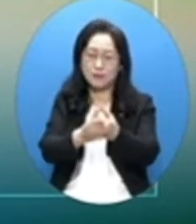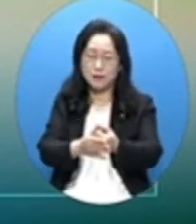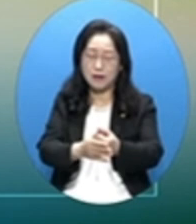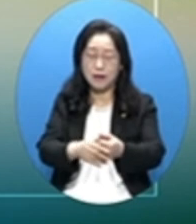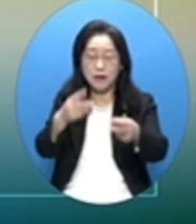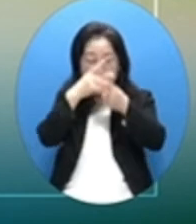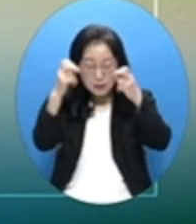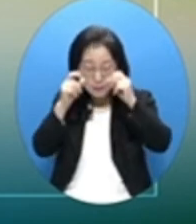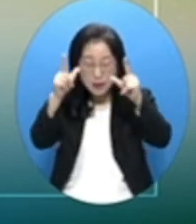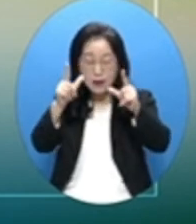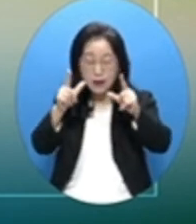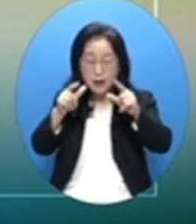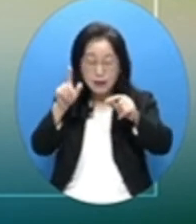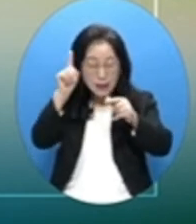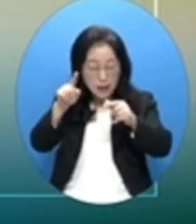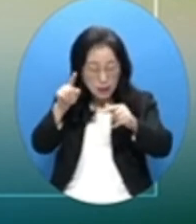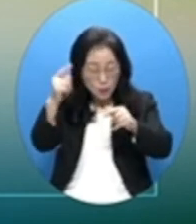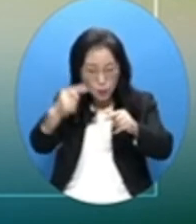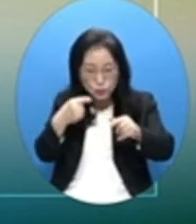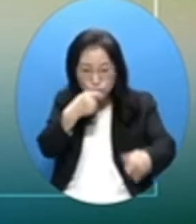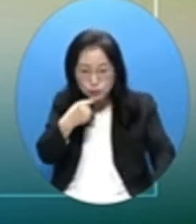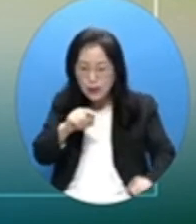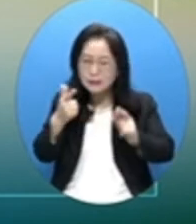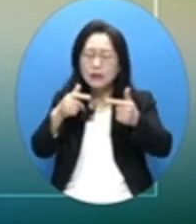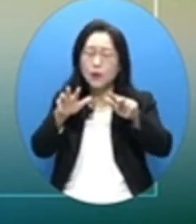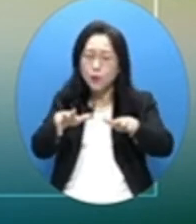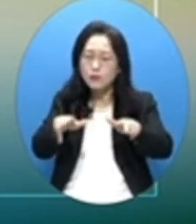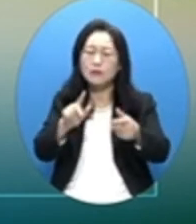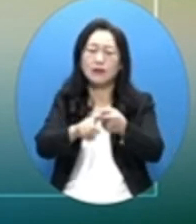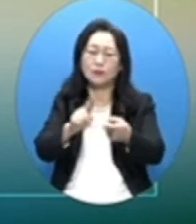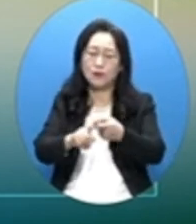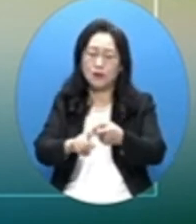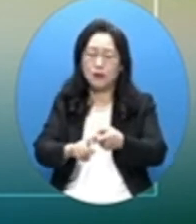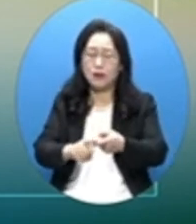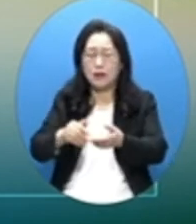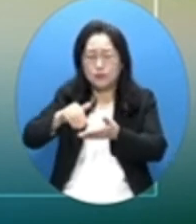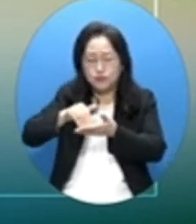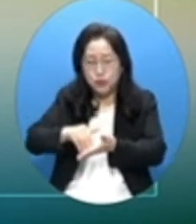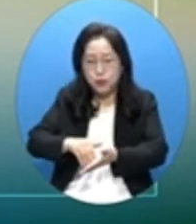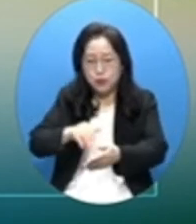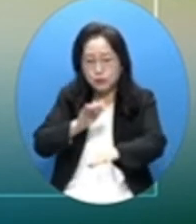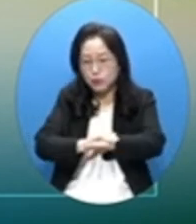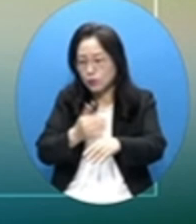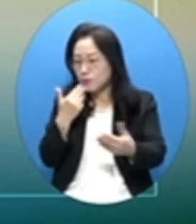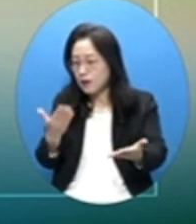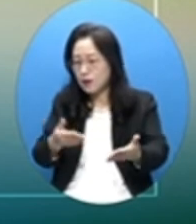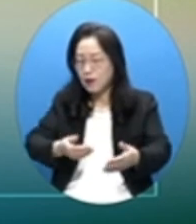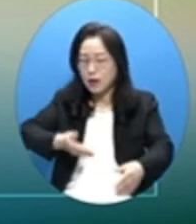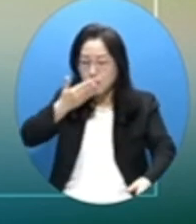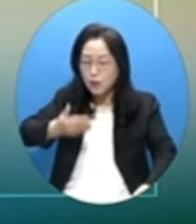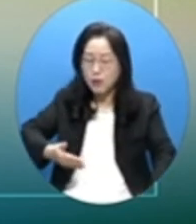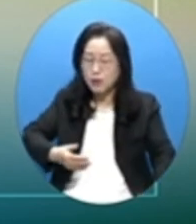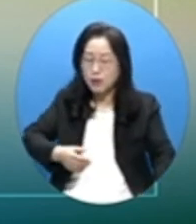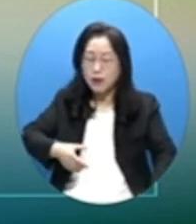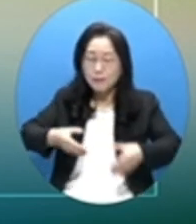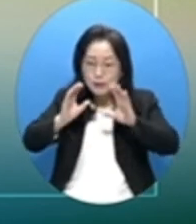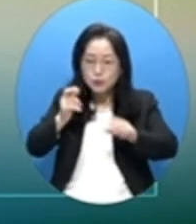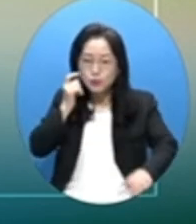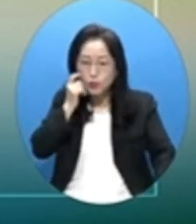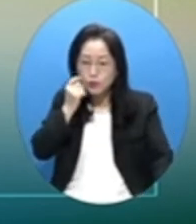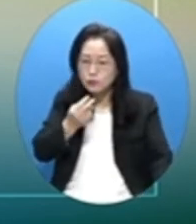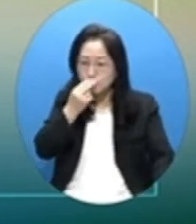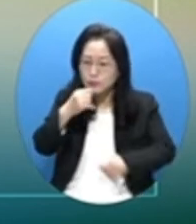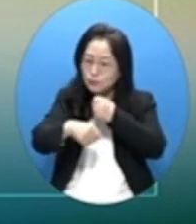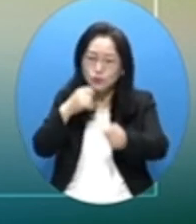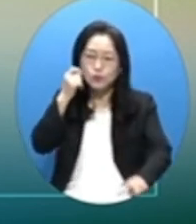내일이겠지 하면서도 오늘이었습니다 무거운 손 마음대로 먹지도 마시도 숨도 제대로 못 쉬는 나는 내일이 없는 것